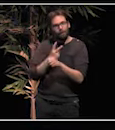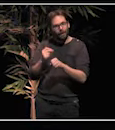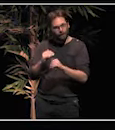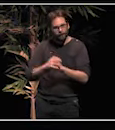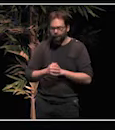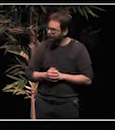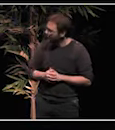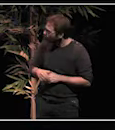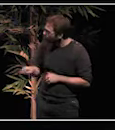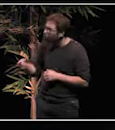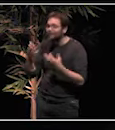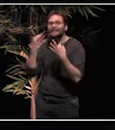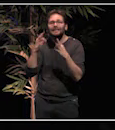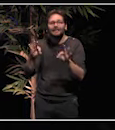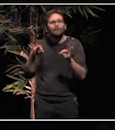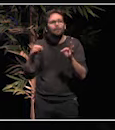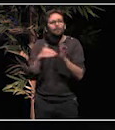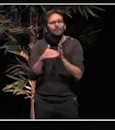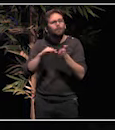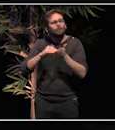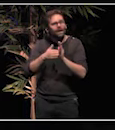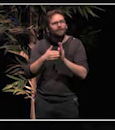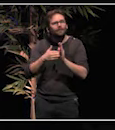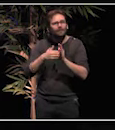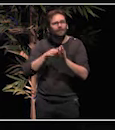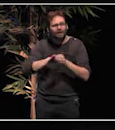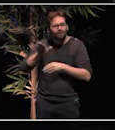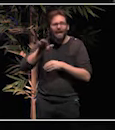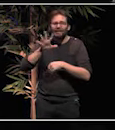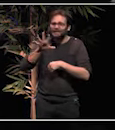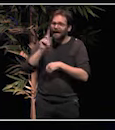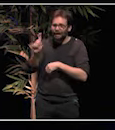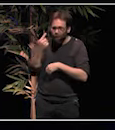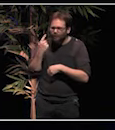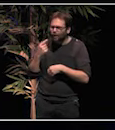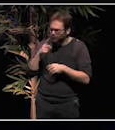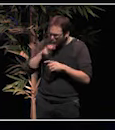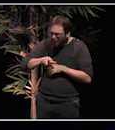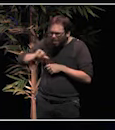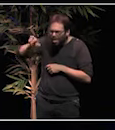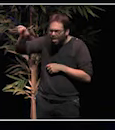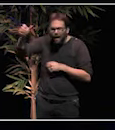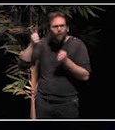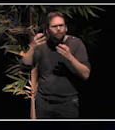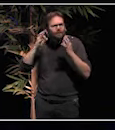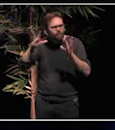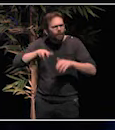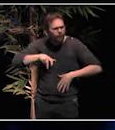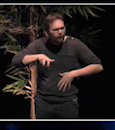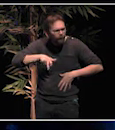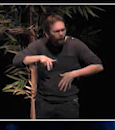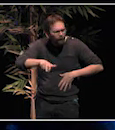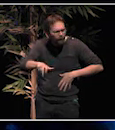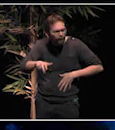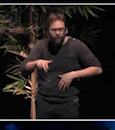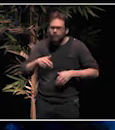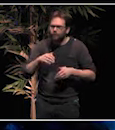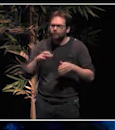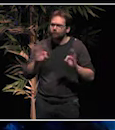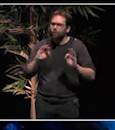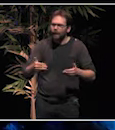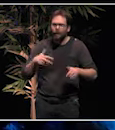mètres de dénivelé à 5 km/h, à votre avis, pour gravir ces 10 000 mètres de dénivelé, combien de temps elle devrait marcher? En continu, sans